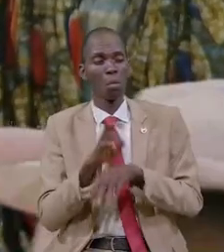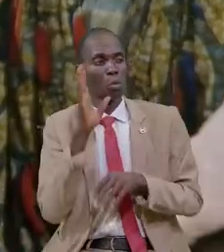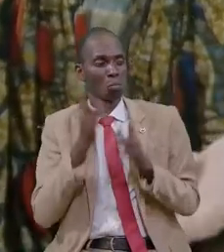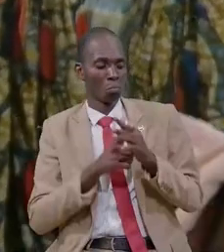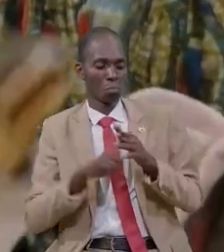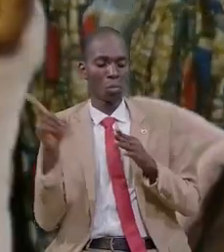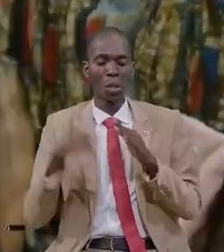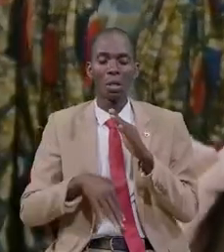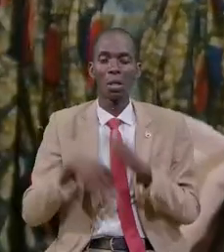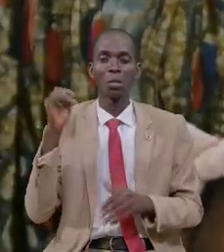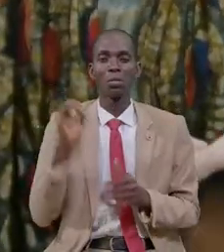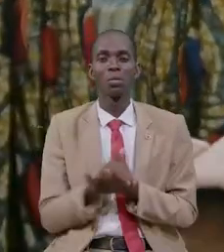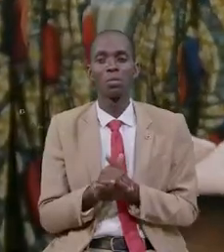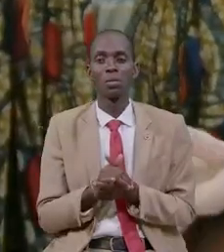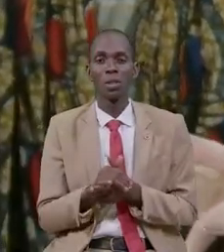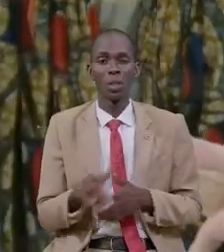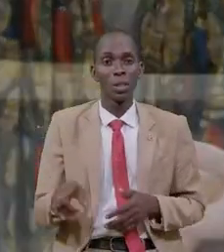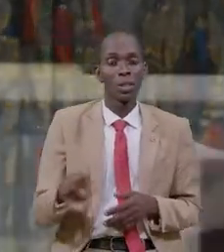vie.